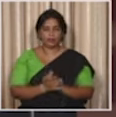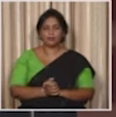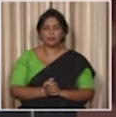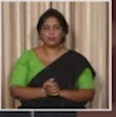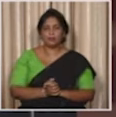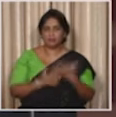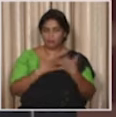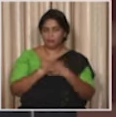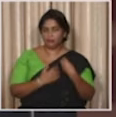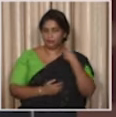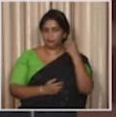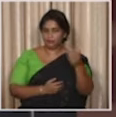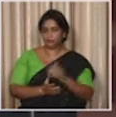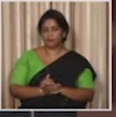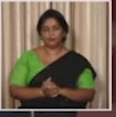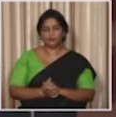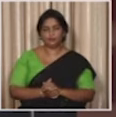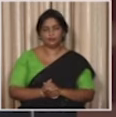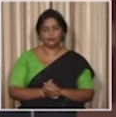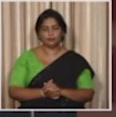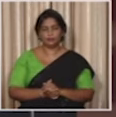Mangga butuh barang pinjam tak dengin nang.